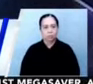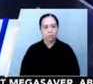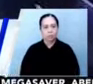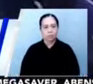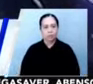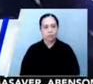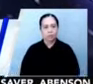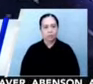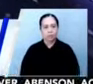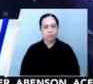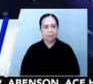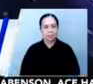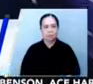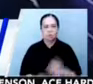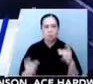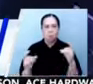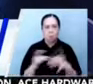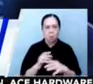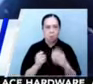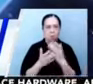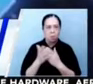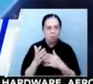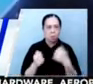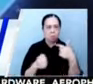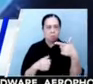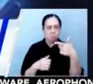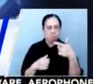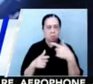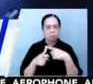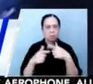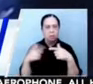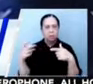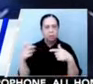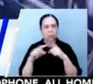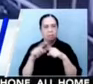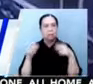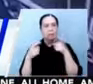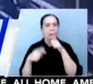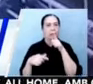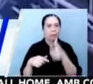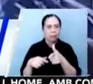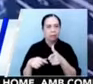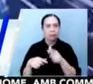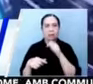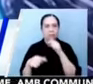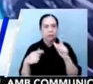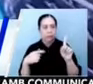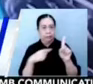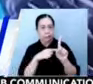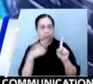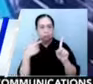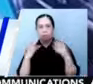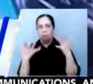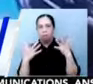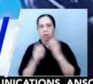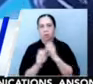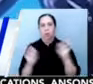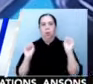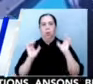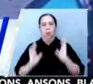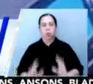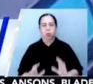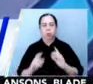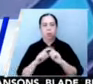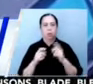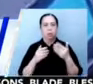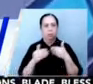Sinubukan pang gumanti ng putok ng ilan sa mga sospek bago tumakas pero maswerte at hindi tinamaan ng gwardiya. Bagong engkwentro, tinangkaraw